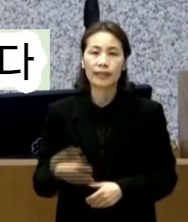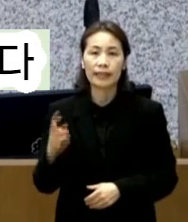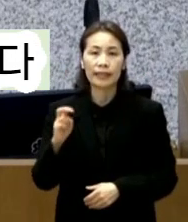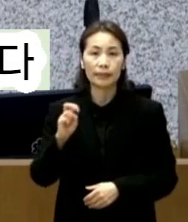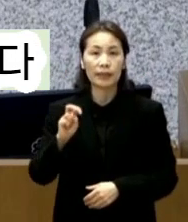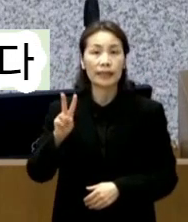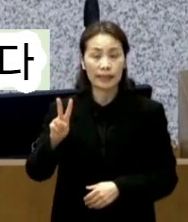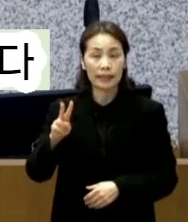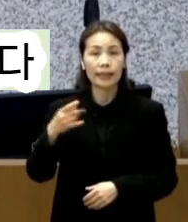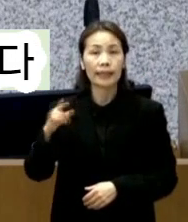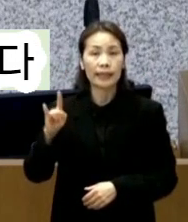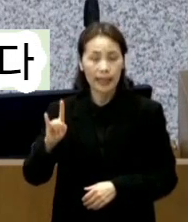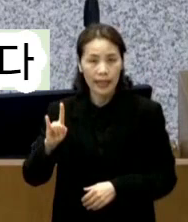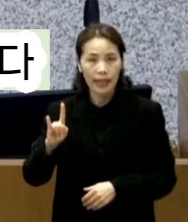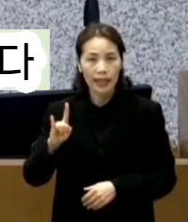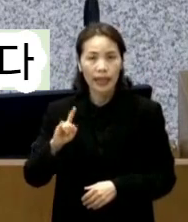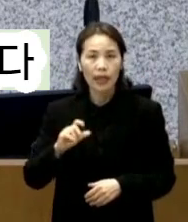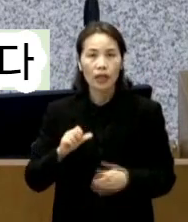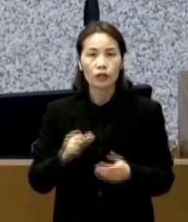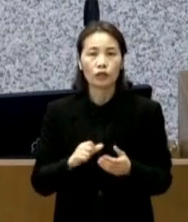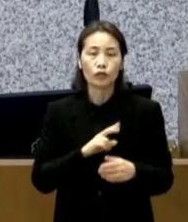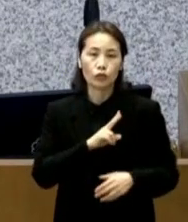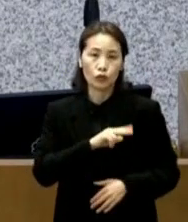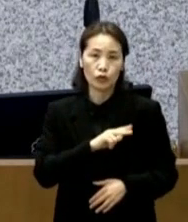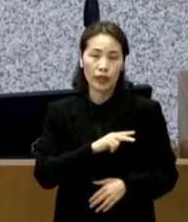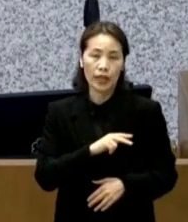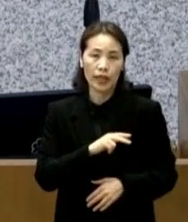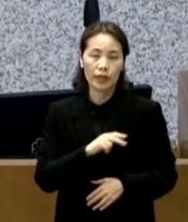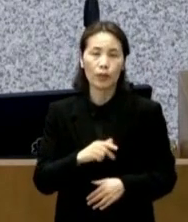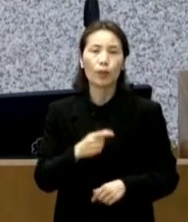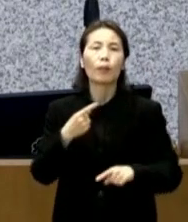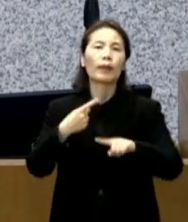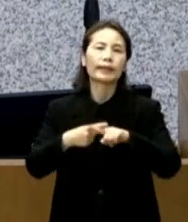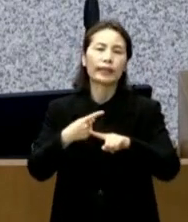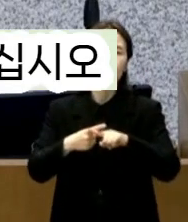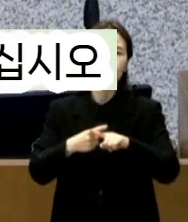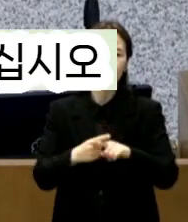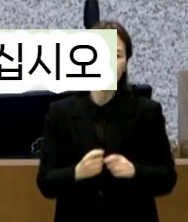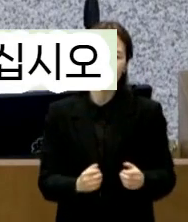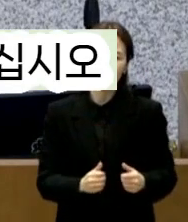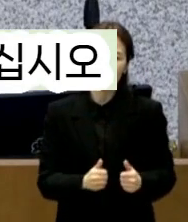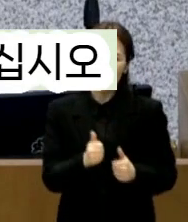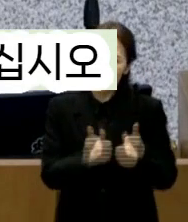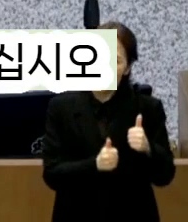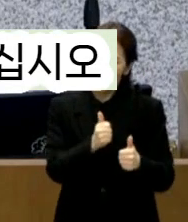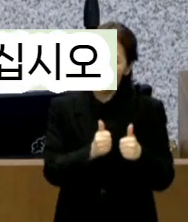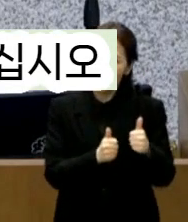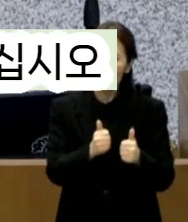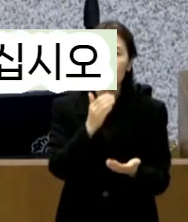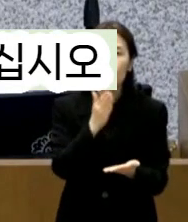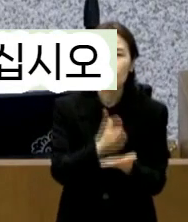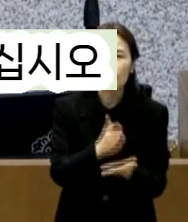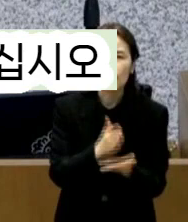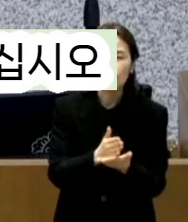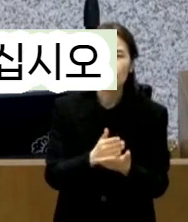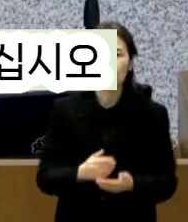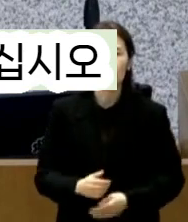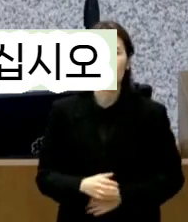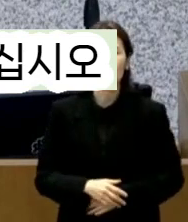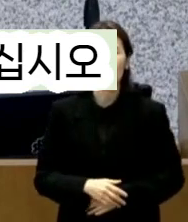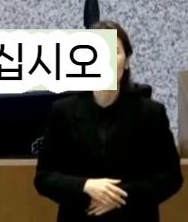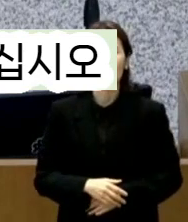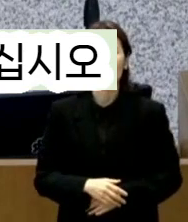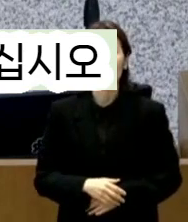22대 국회에도 부탁드립니다. 정쟁이 아닌 소통으로 국민의 신뢰를 회복하는 국민의